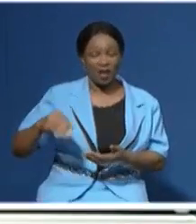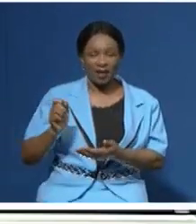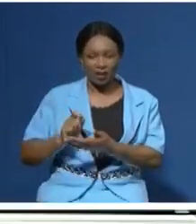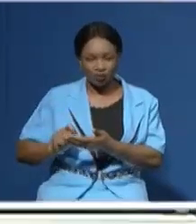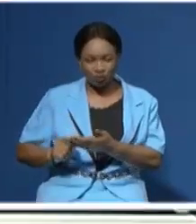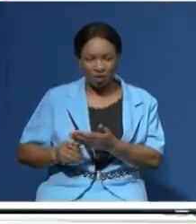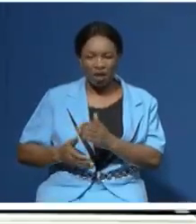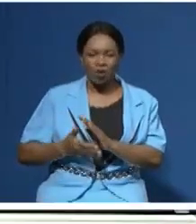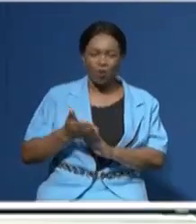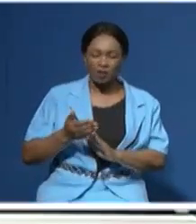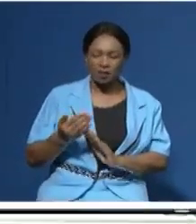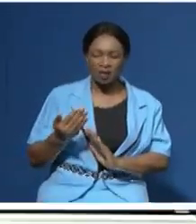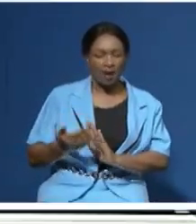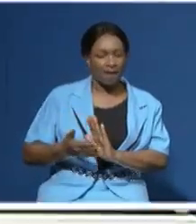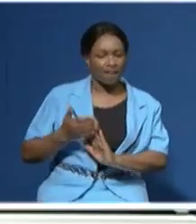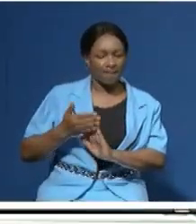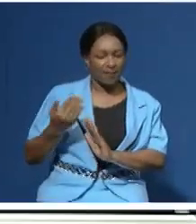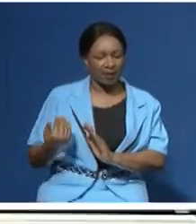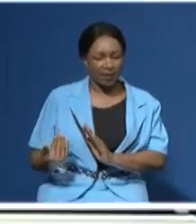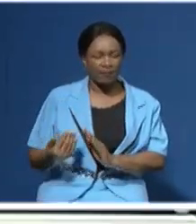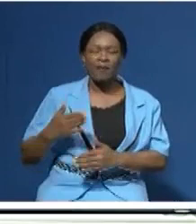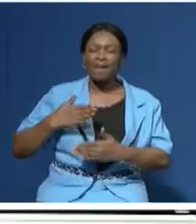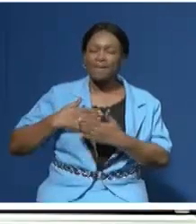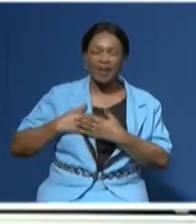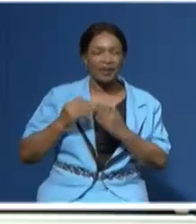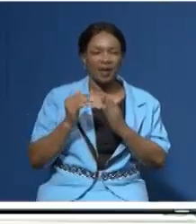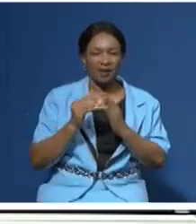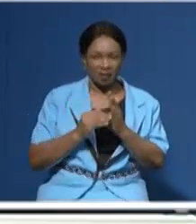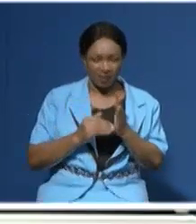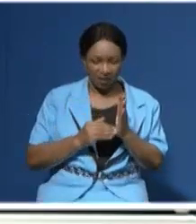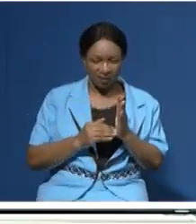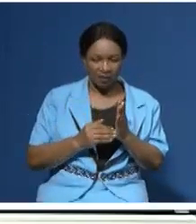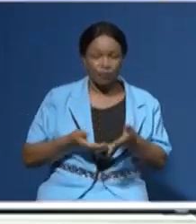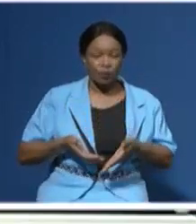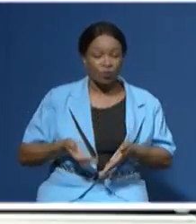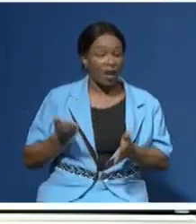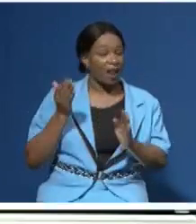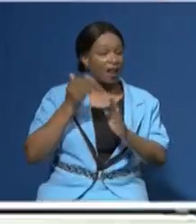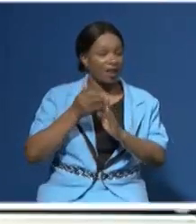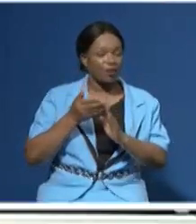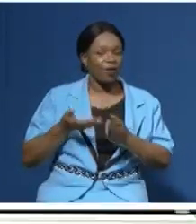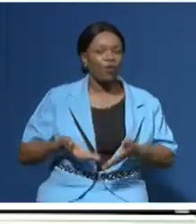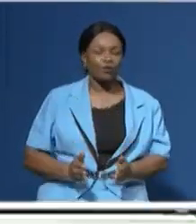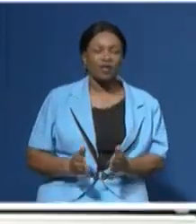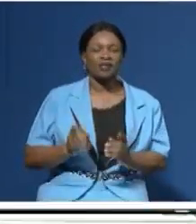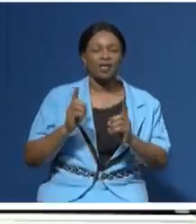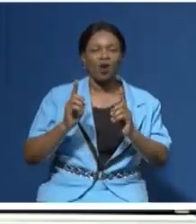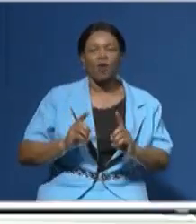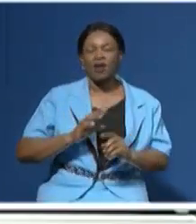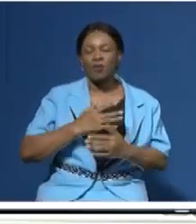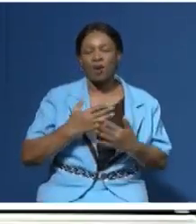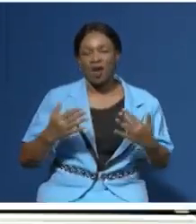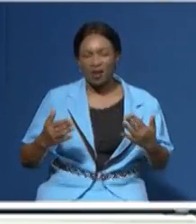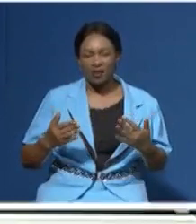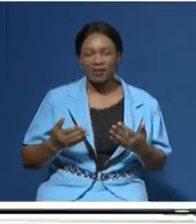kuanzia ngazi ya elimu ya awali wanapenda hisabati, ili kuzalisha Watanzania wengi wenye elimu ya sayansi itakayosaidia